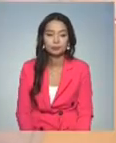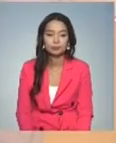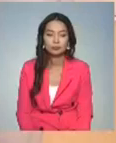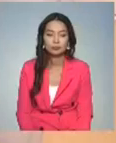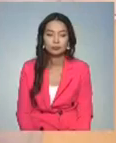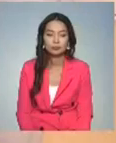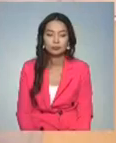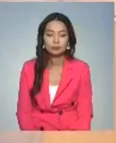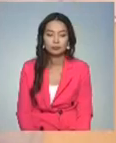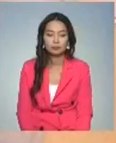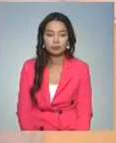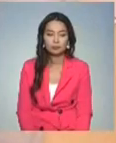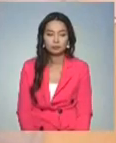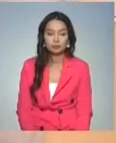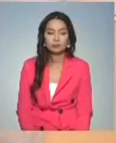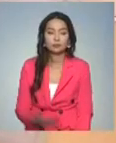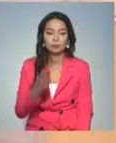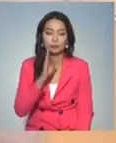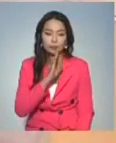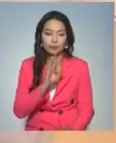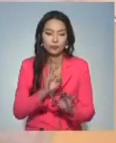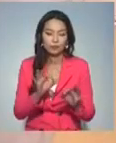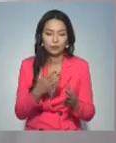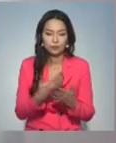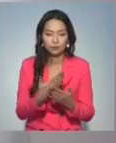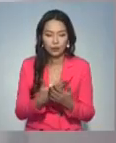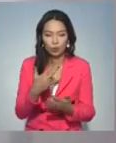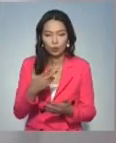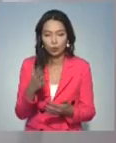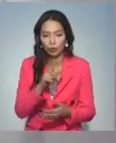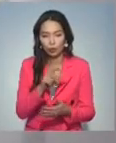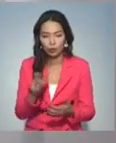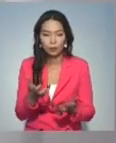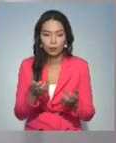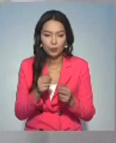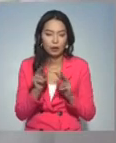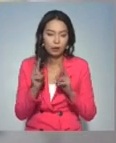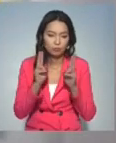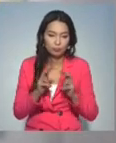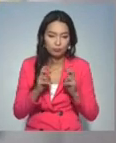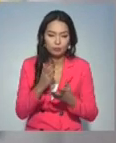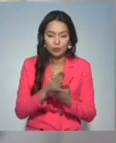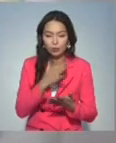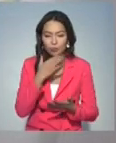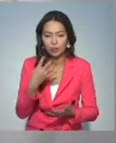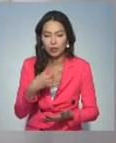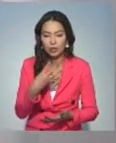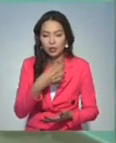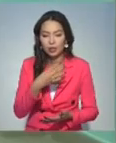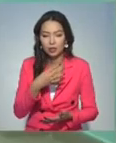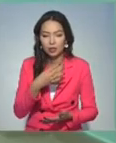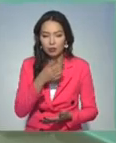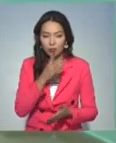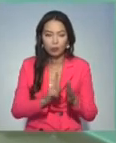Енді кринолог Жамила Кумарованың айтуынша ол күніне 30-дан асы науқас қабылдайды. Қаралуға келгендердің көбісі 40-тан асқан азаматтар